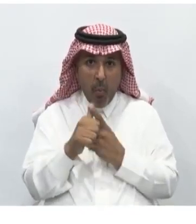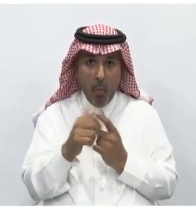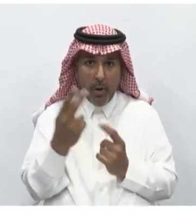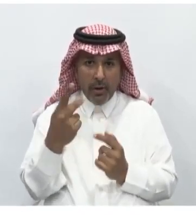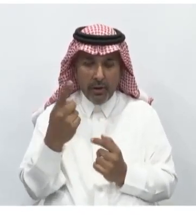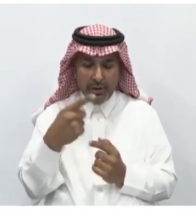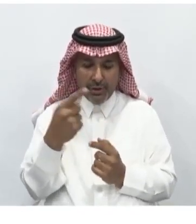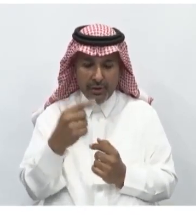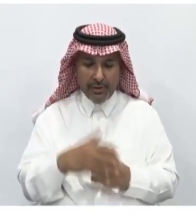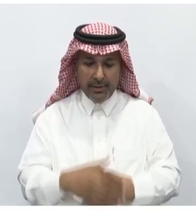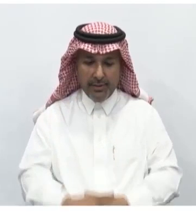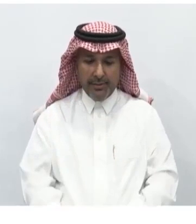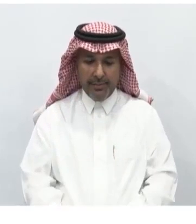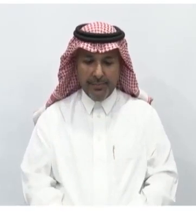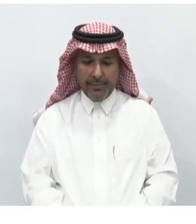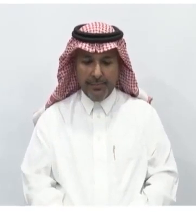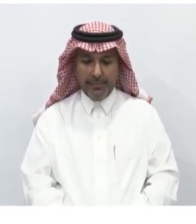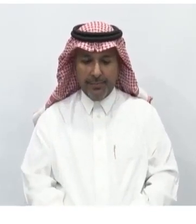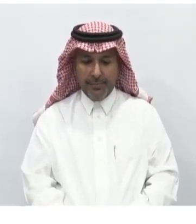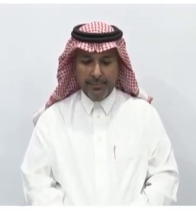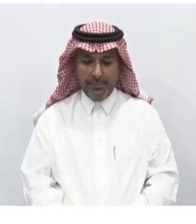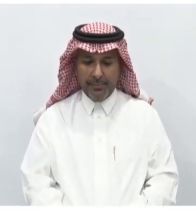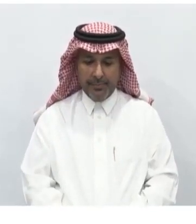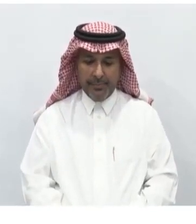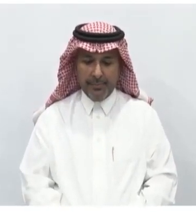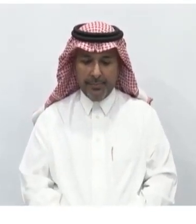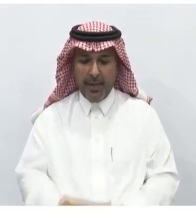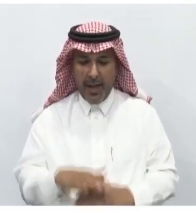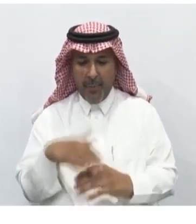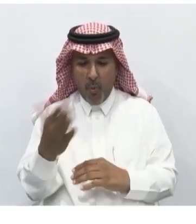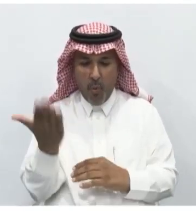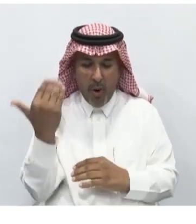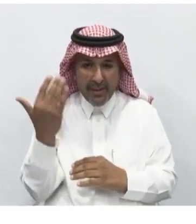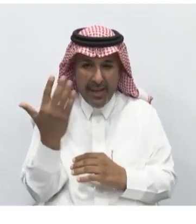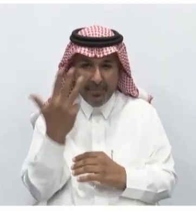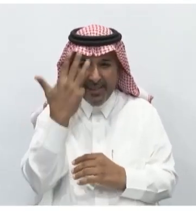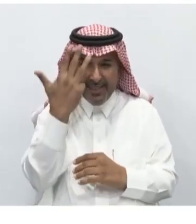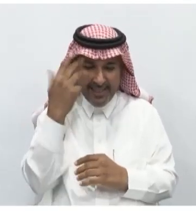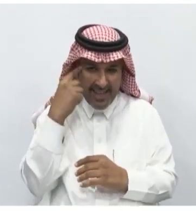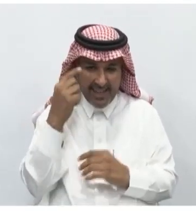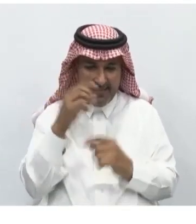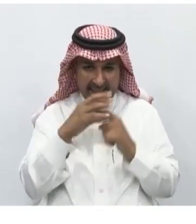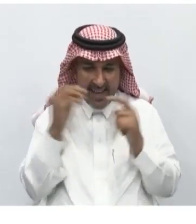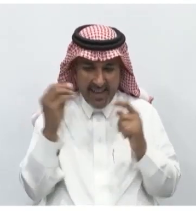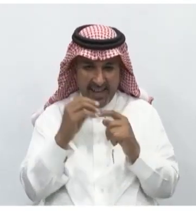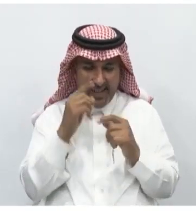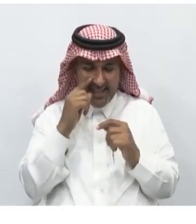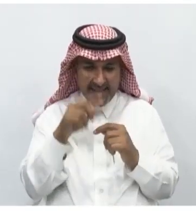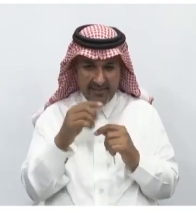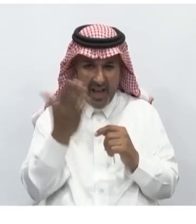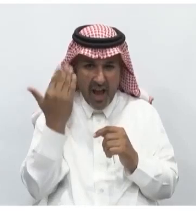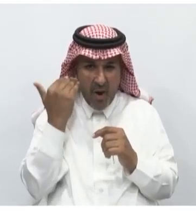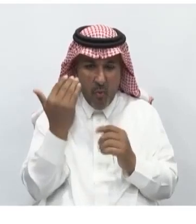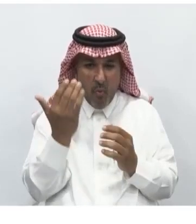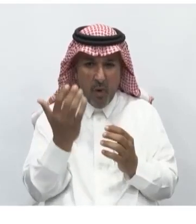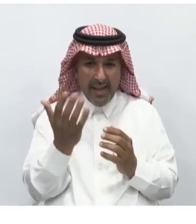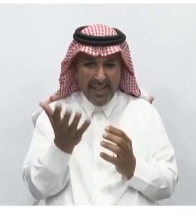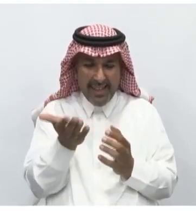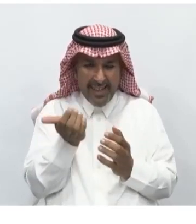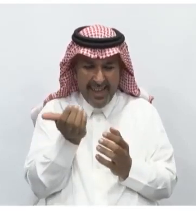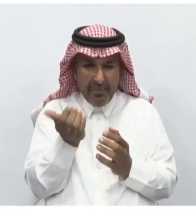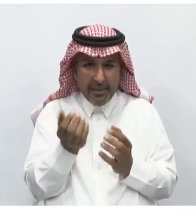أستخدم هذه القيمة أطرح منها القيمة التي استخرجتها قبل قليل وهي 9.24 غرام من كلوريد